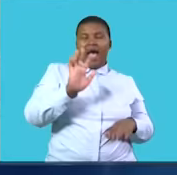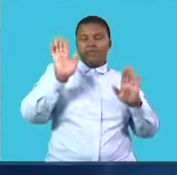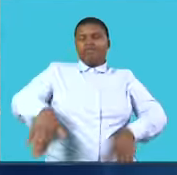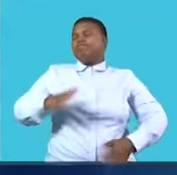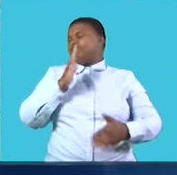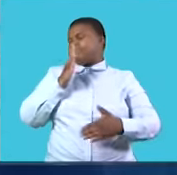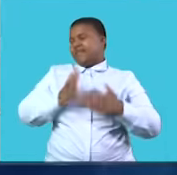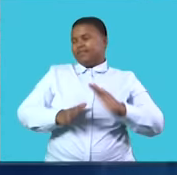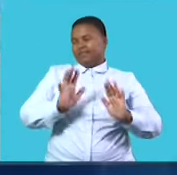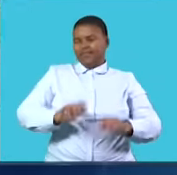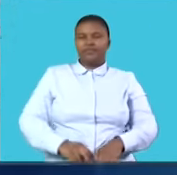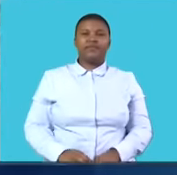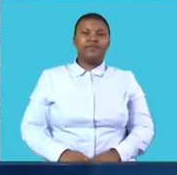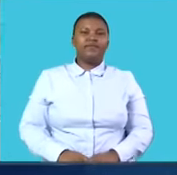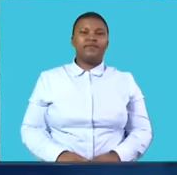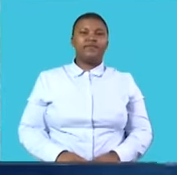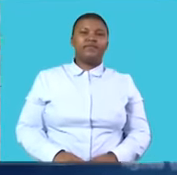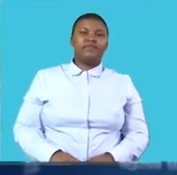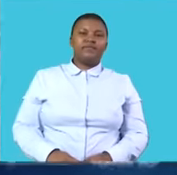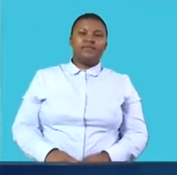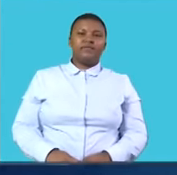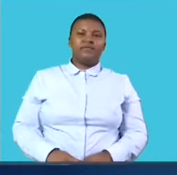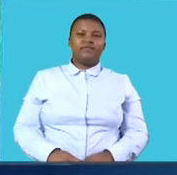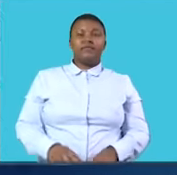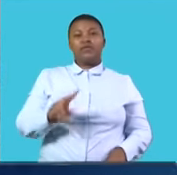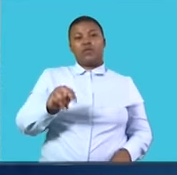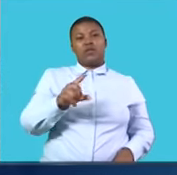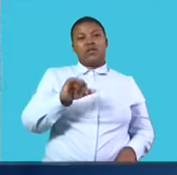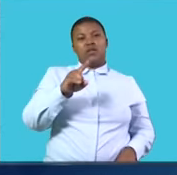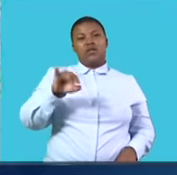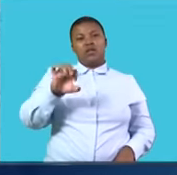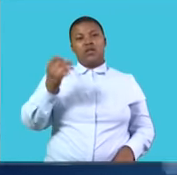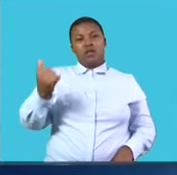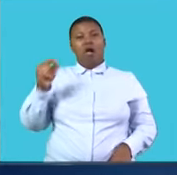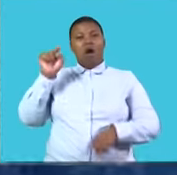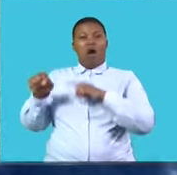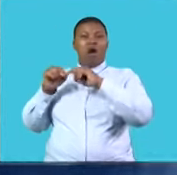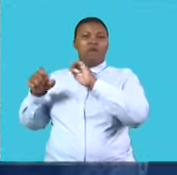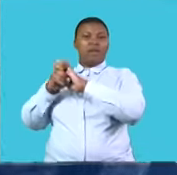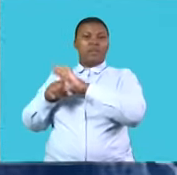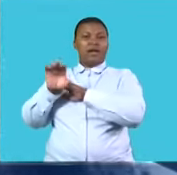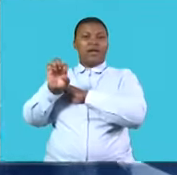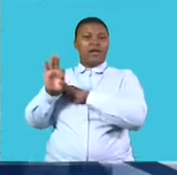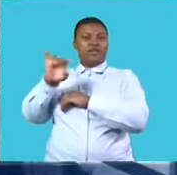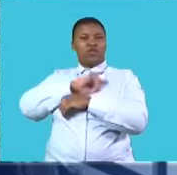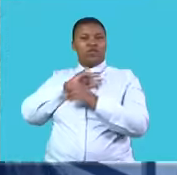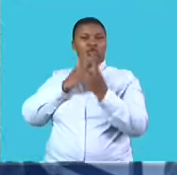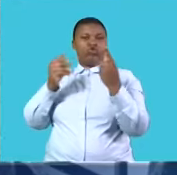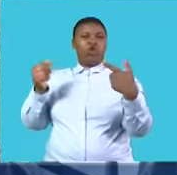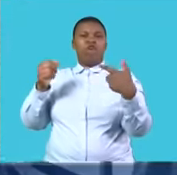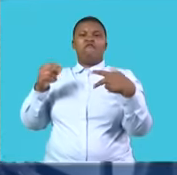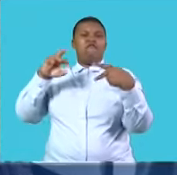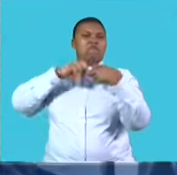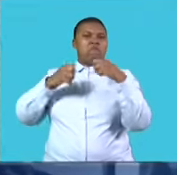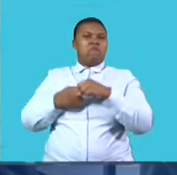nje. Bele phambili uNgizwe, Mchunu, ngokugxeka kakhulu iqembu le-EFF ngokuxazulula zonke izinkinga ngodlame.